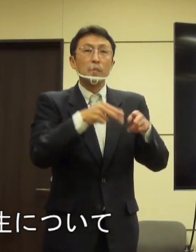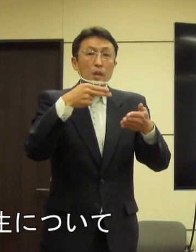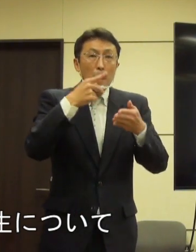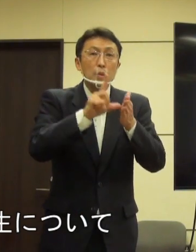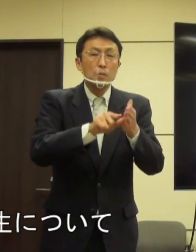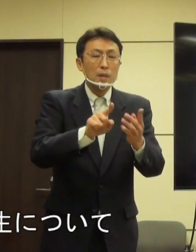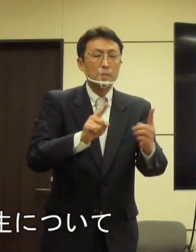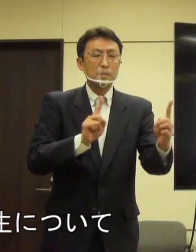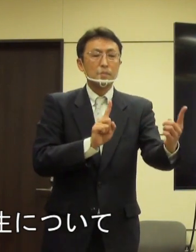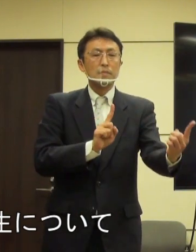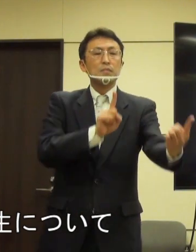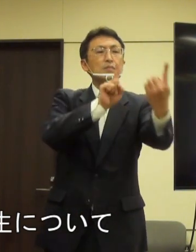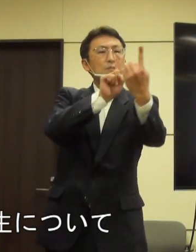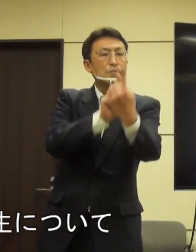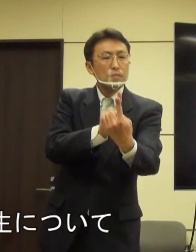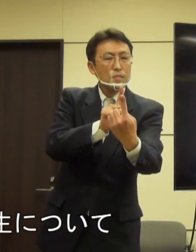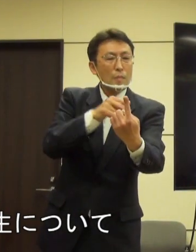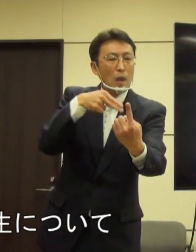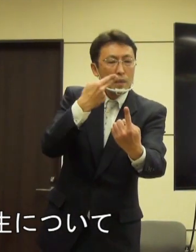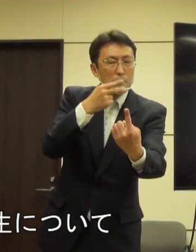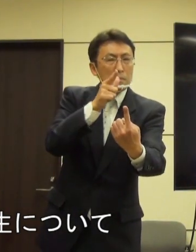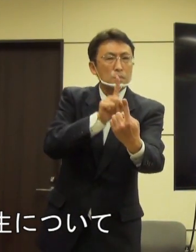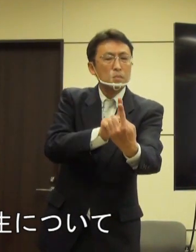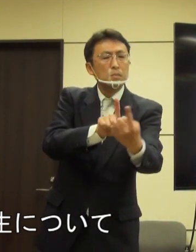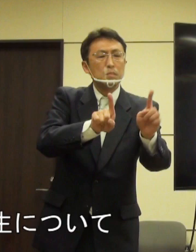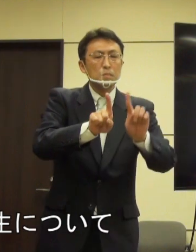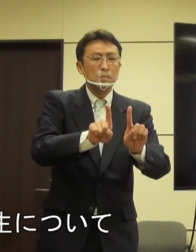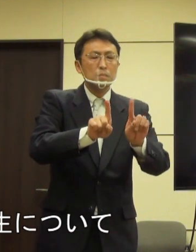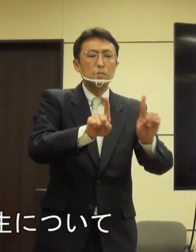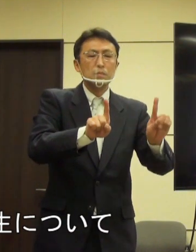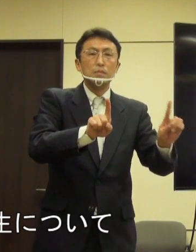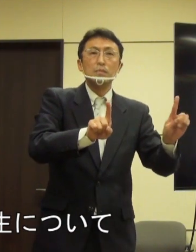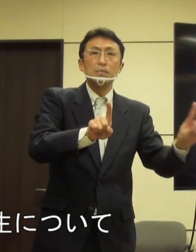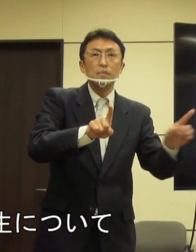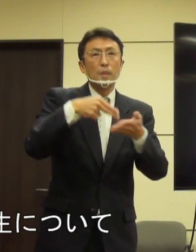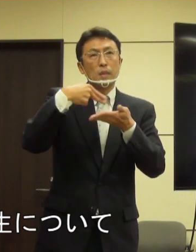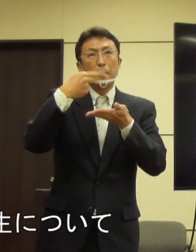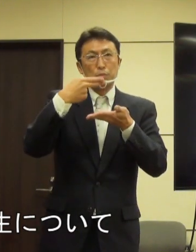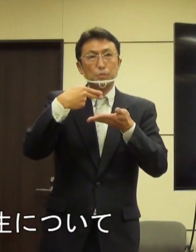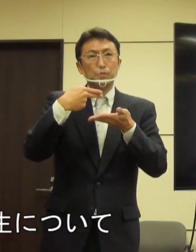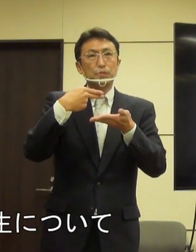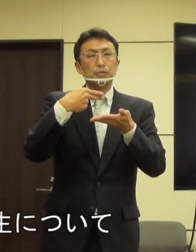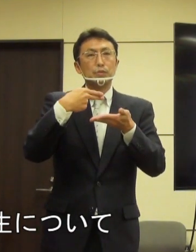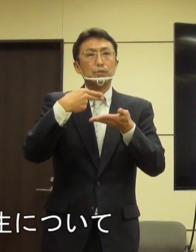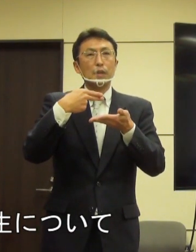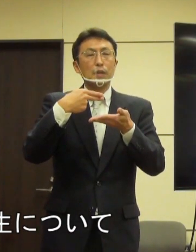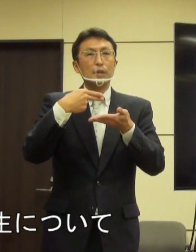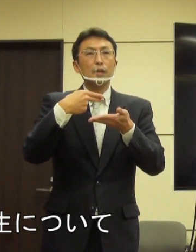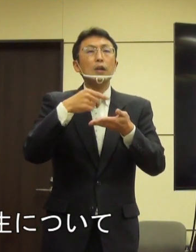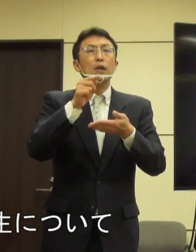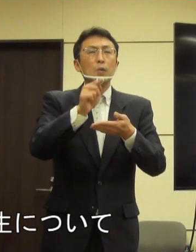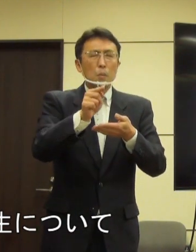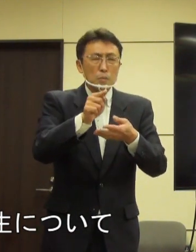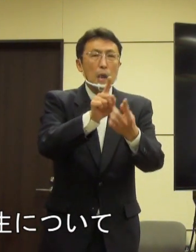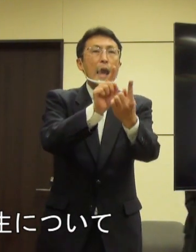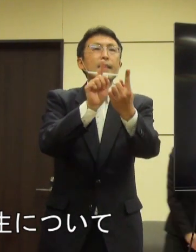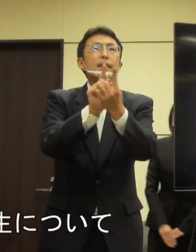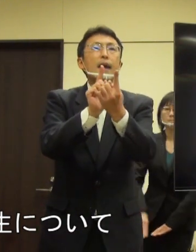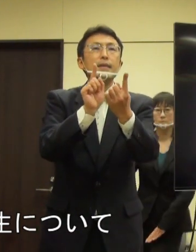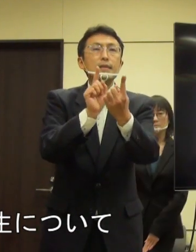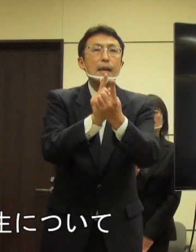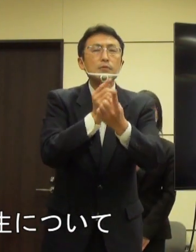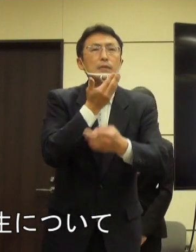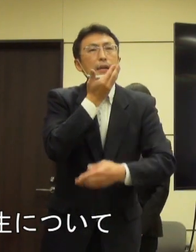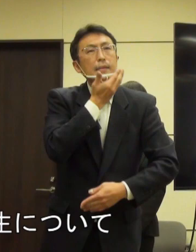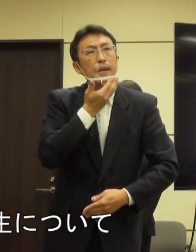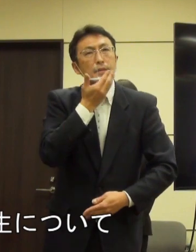パス金掛けで席を配置するとかこういったことがあのやはり重要であろうというふうに思います